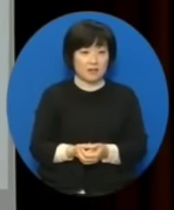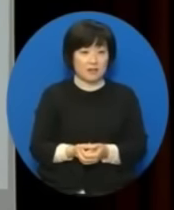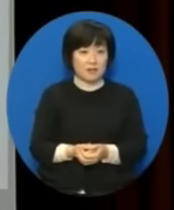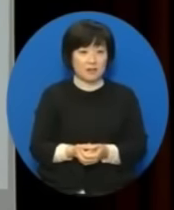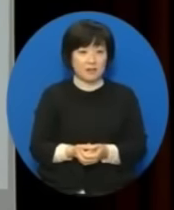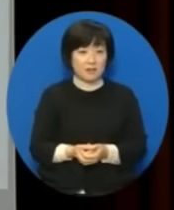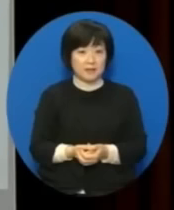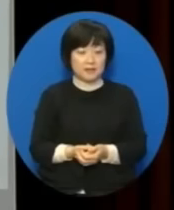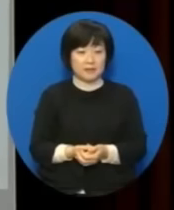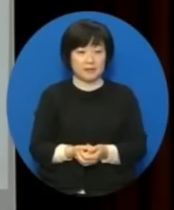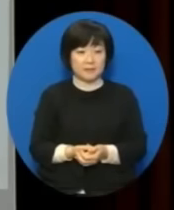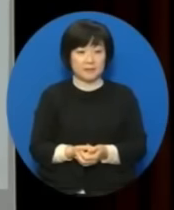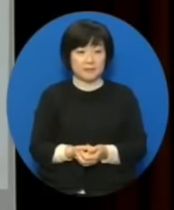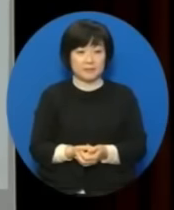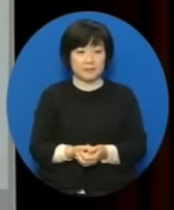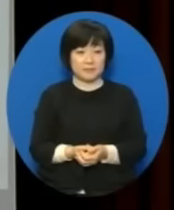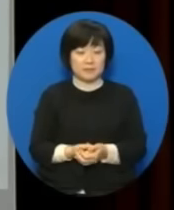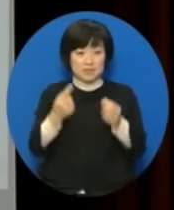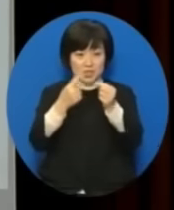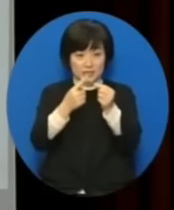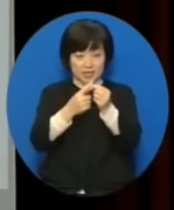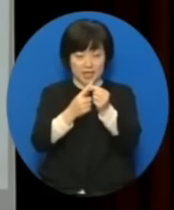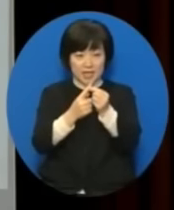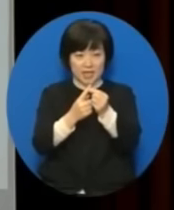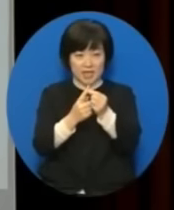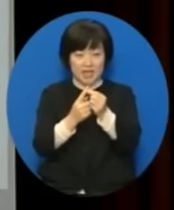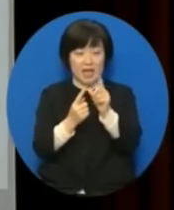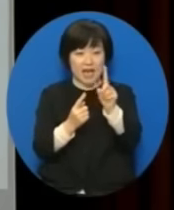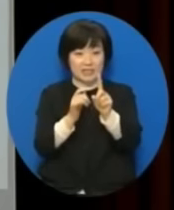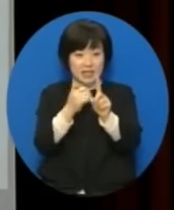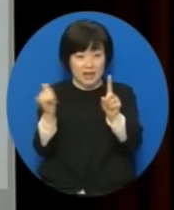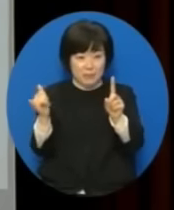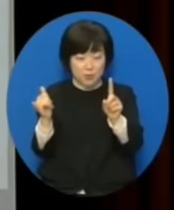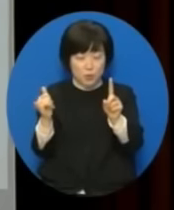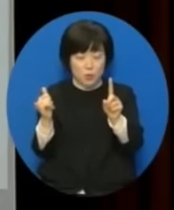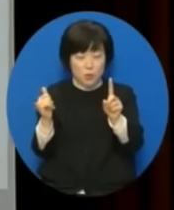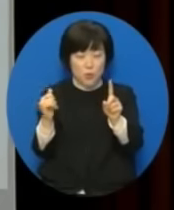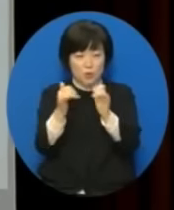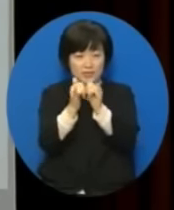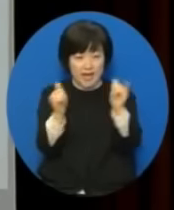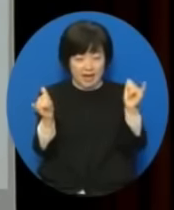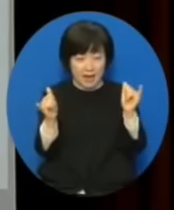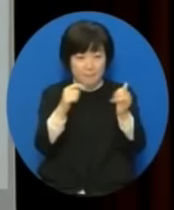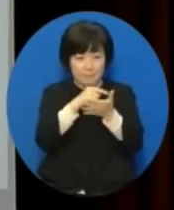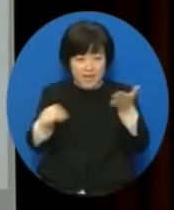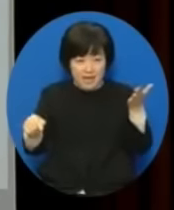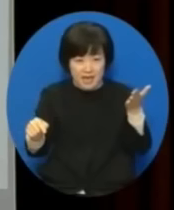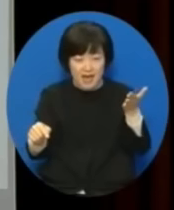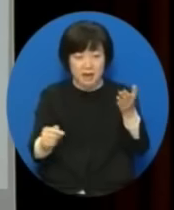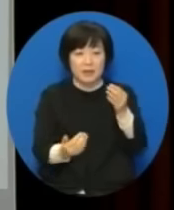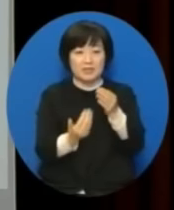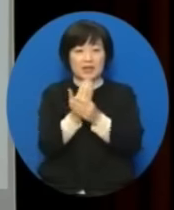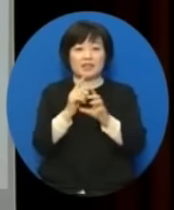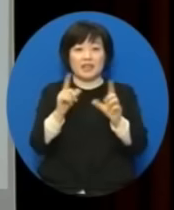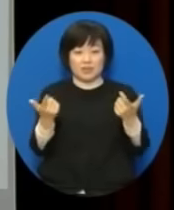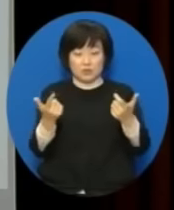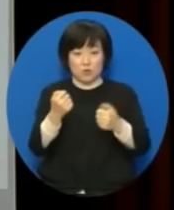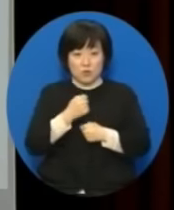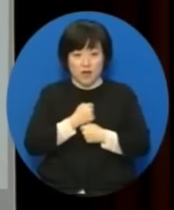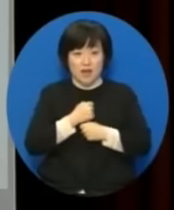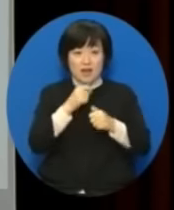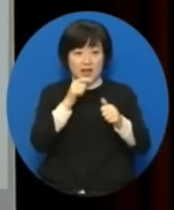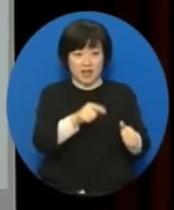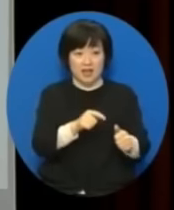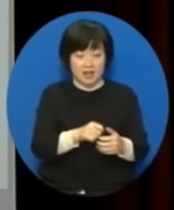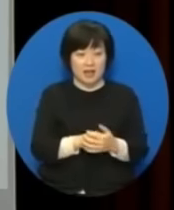예예. 예예. 첫째. 예예. 그 단 한 명도 인명피 발생하지 않도록. 단 한 명도?